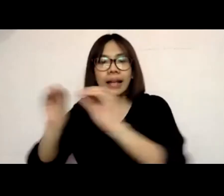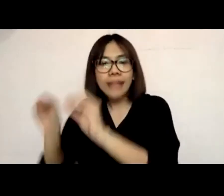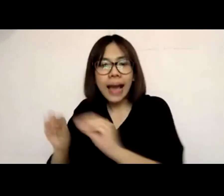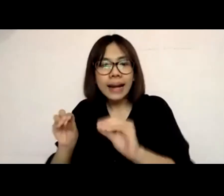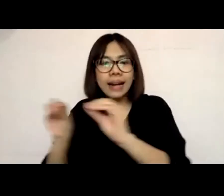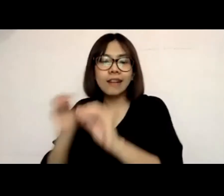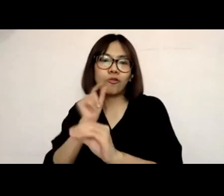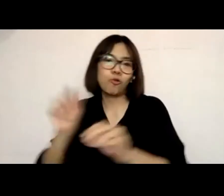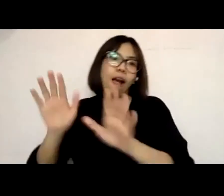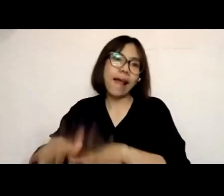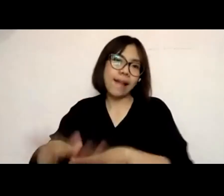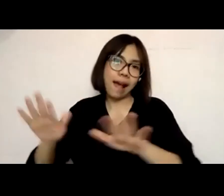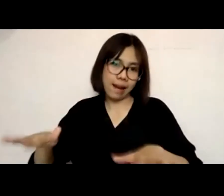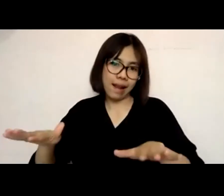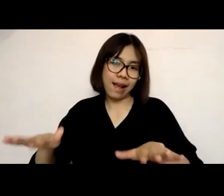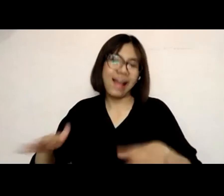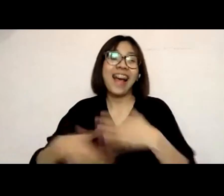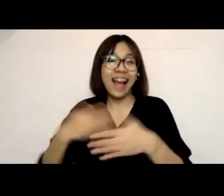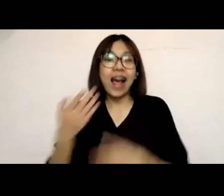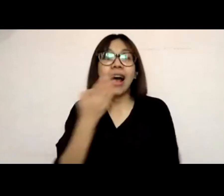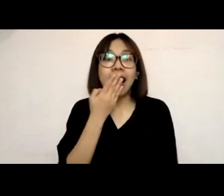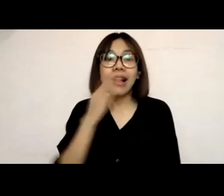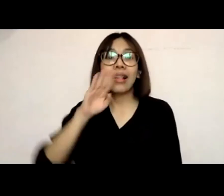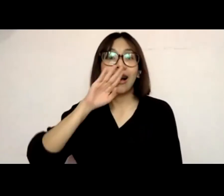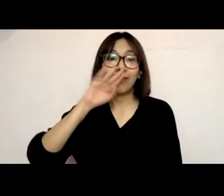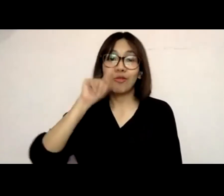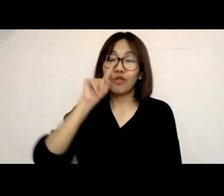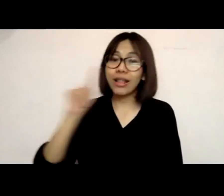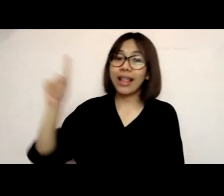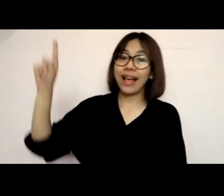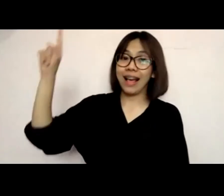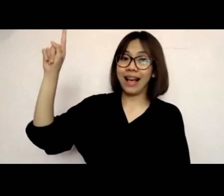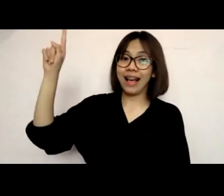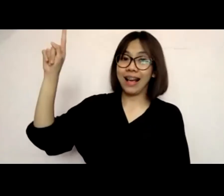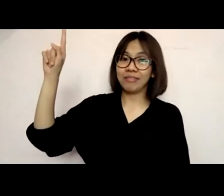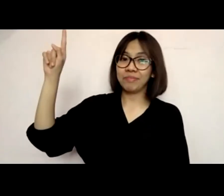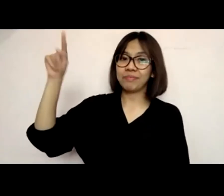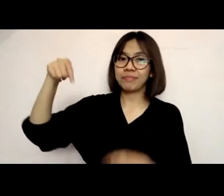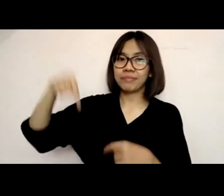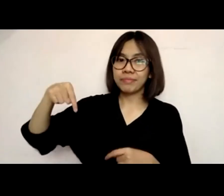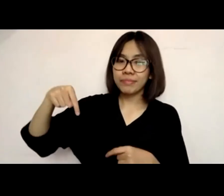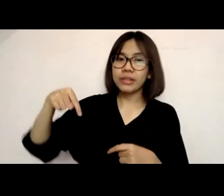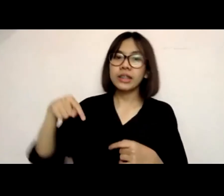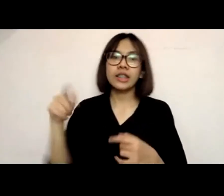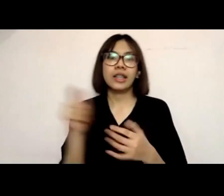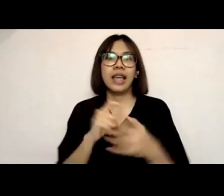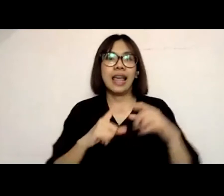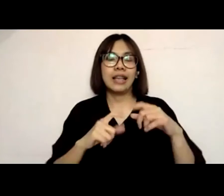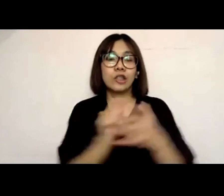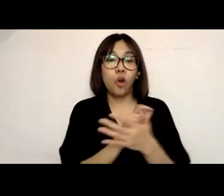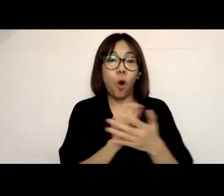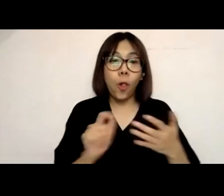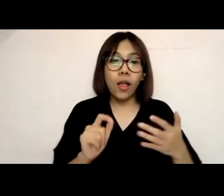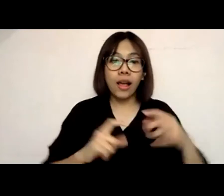anak-anak. Alhamdulillah sampai saat ini sekolah SLBB Sukapura sudah banyak sekali bekerja